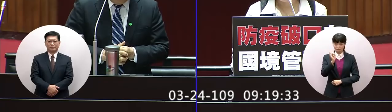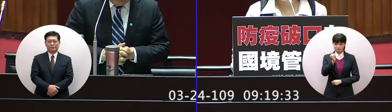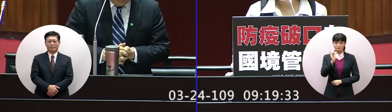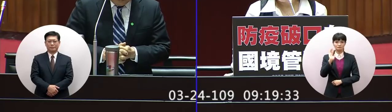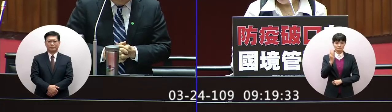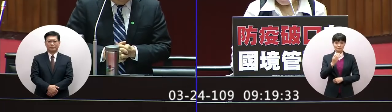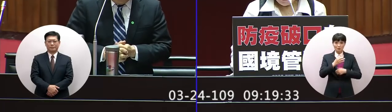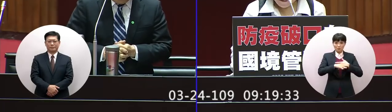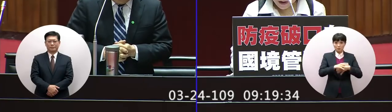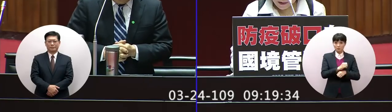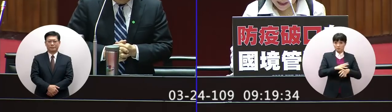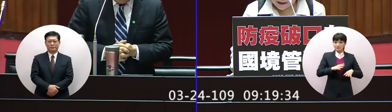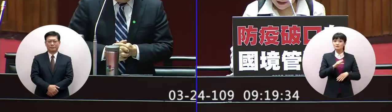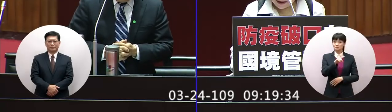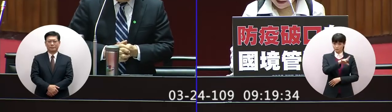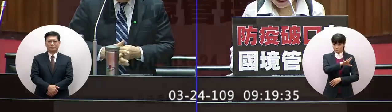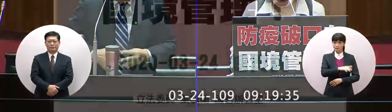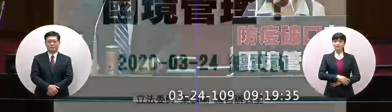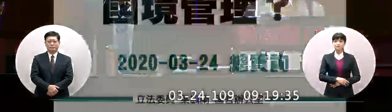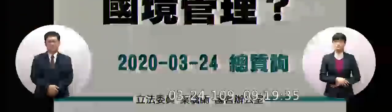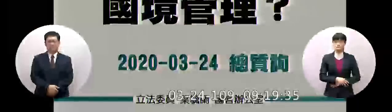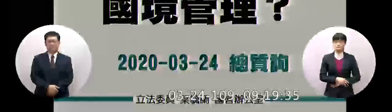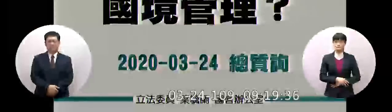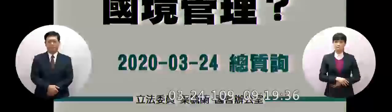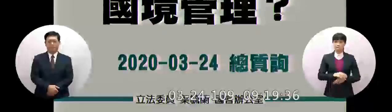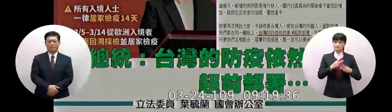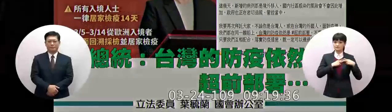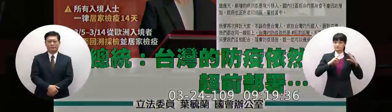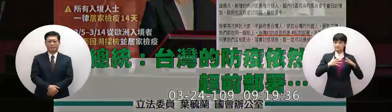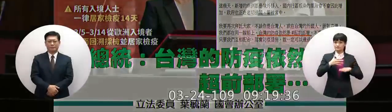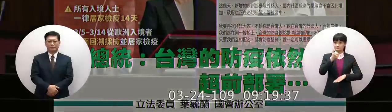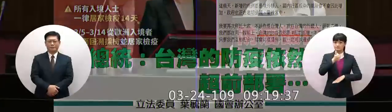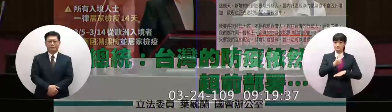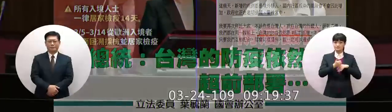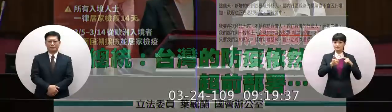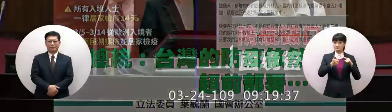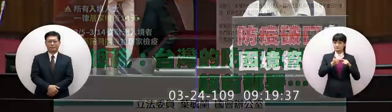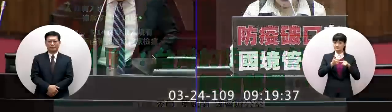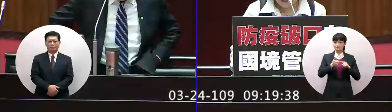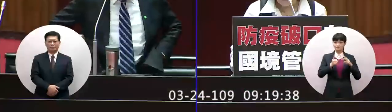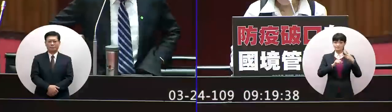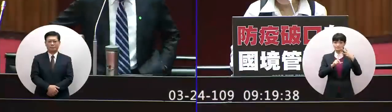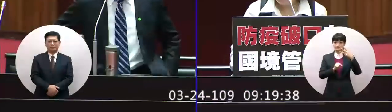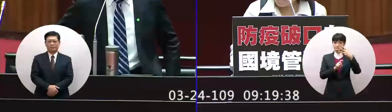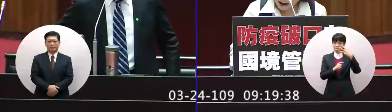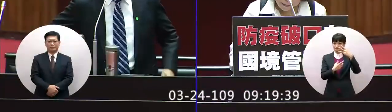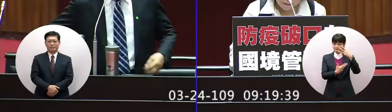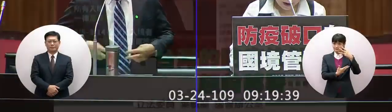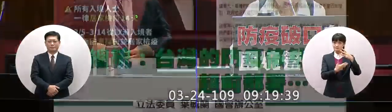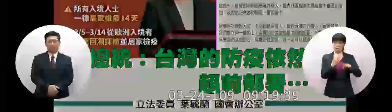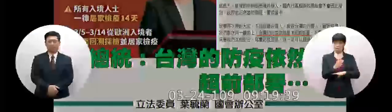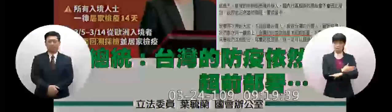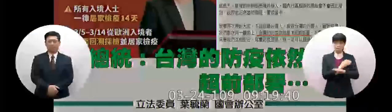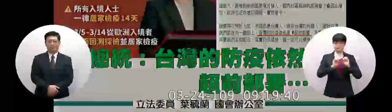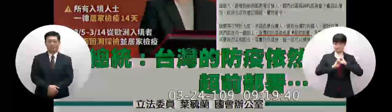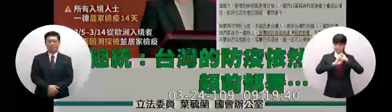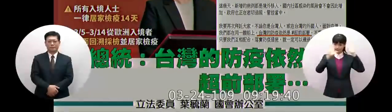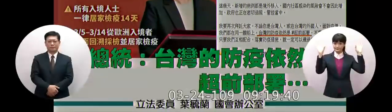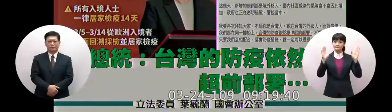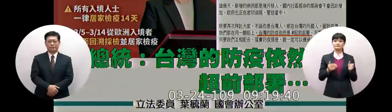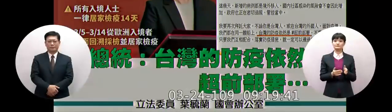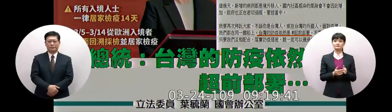破口的。因为我们蔡总统在3月18号啊，他就已经发布了